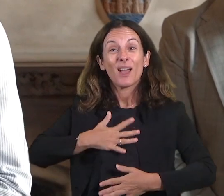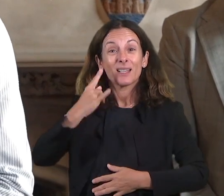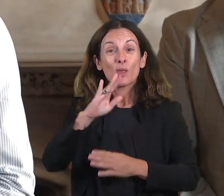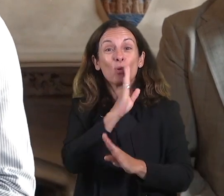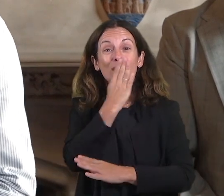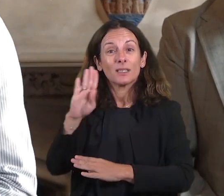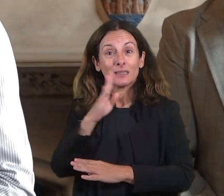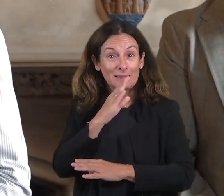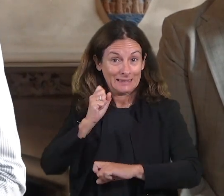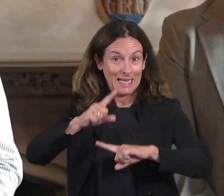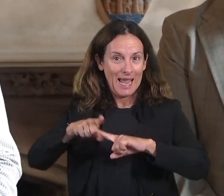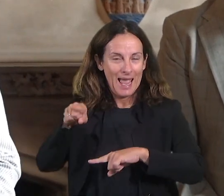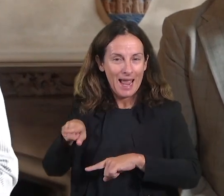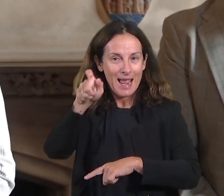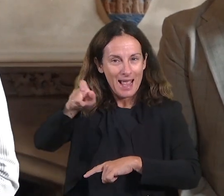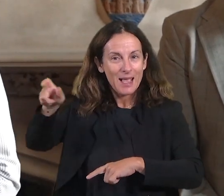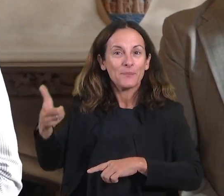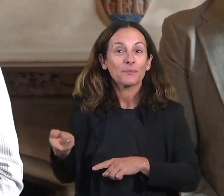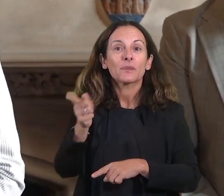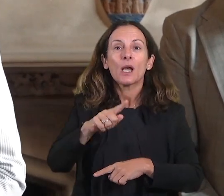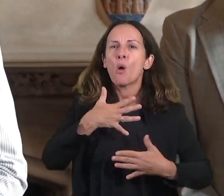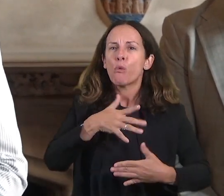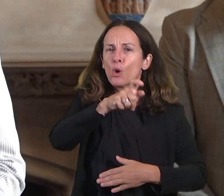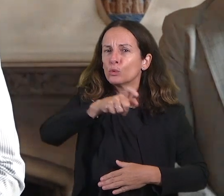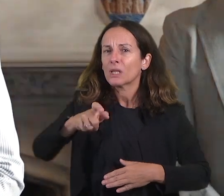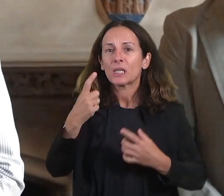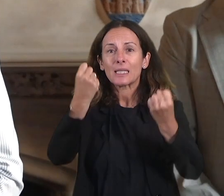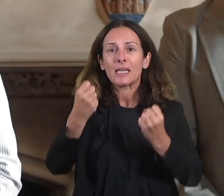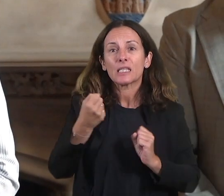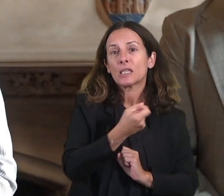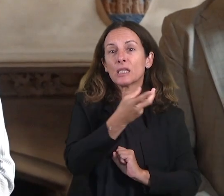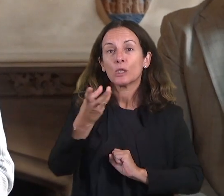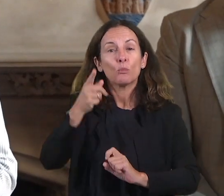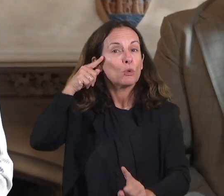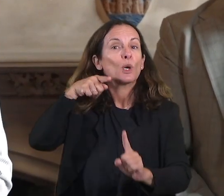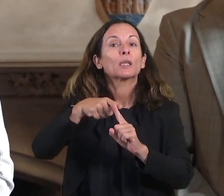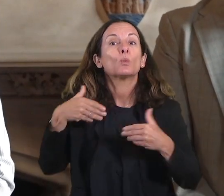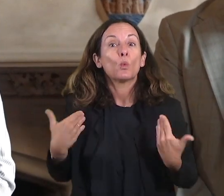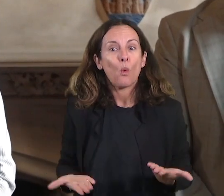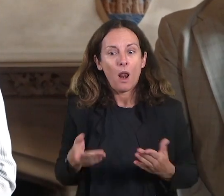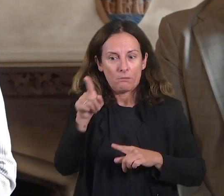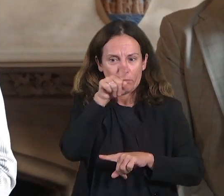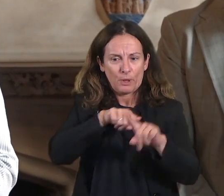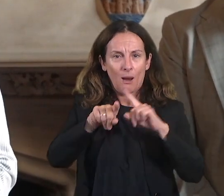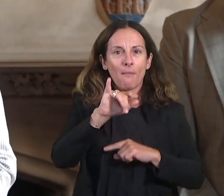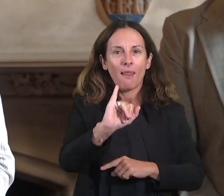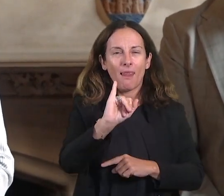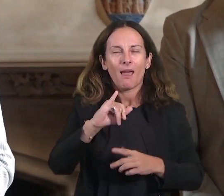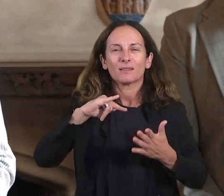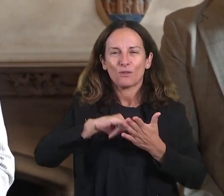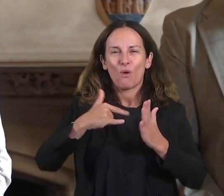blavets, amb els voluntaris i entre totes les institucions, per tal de revertir la situació i que